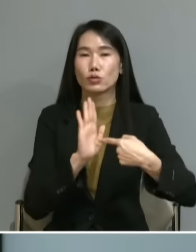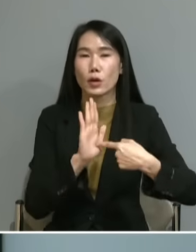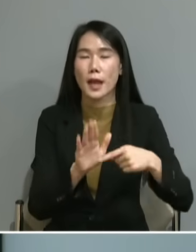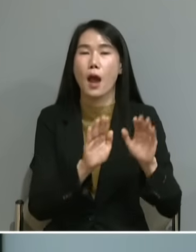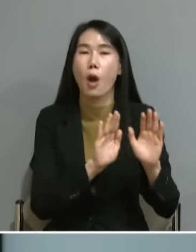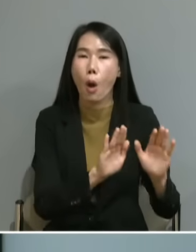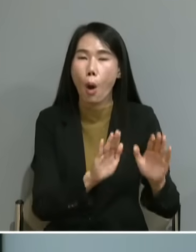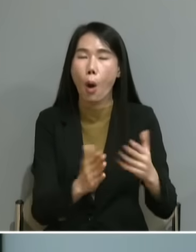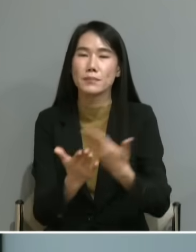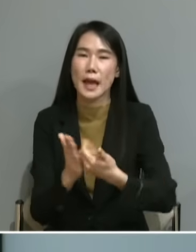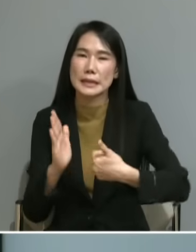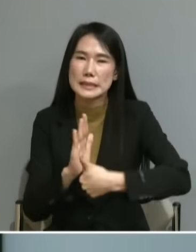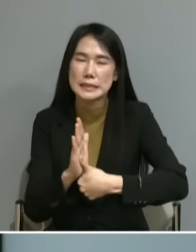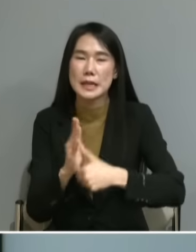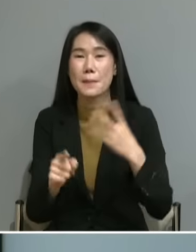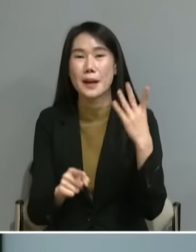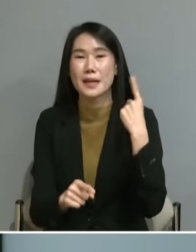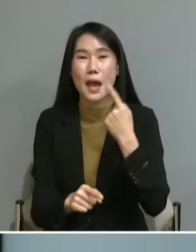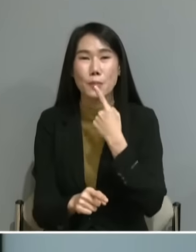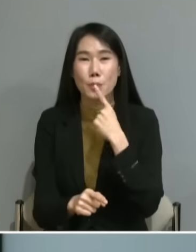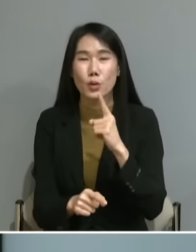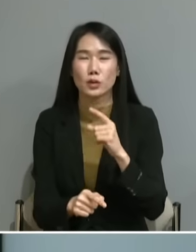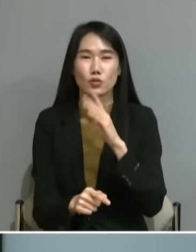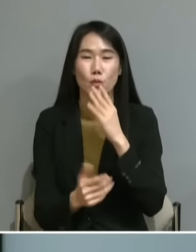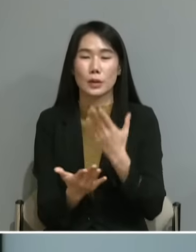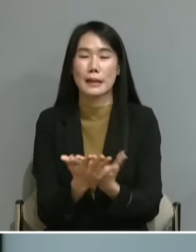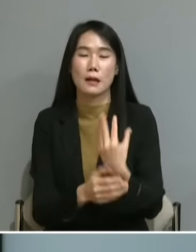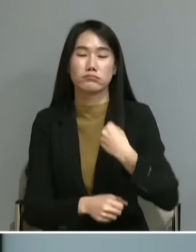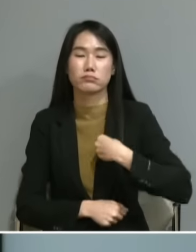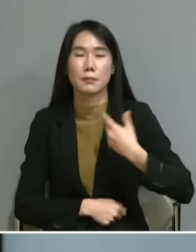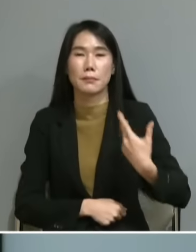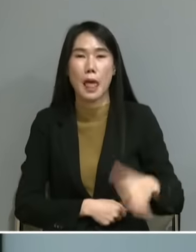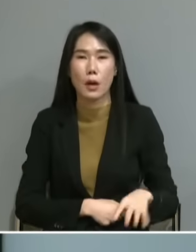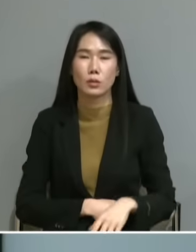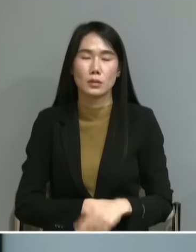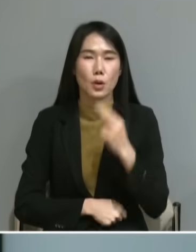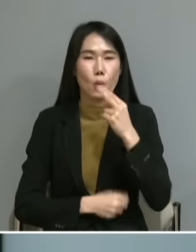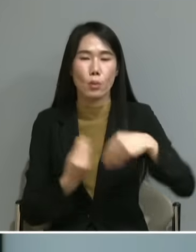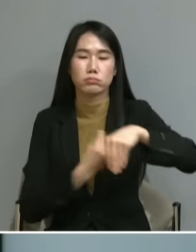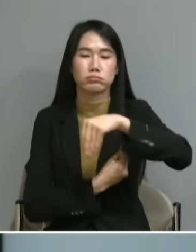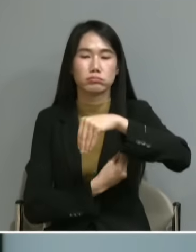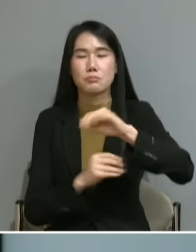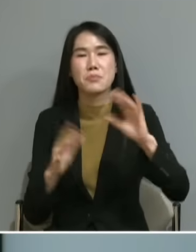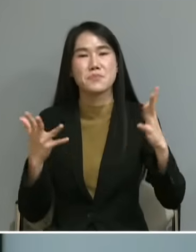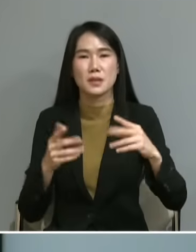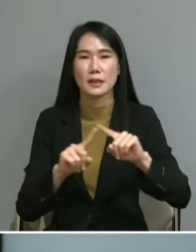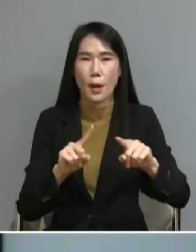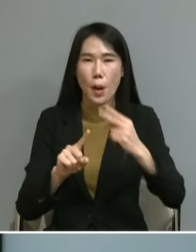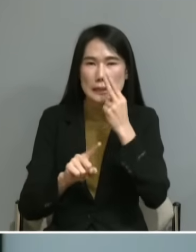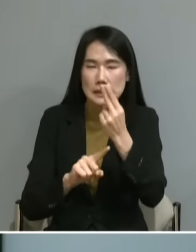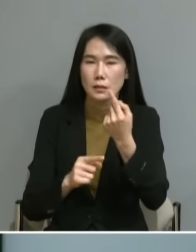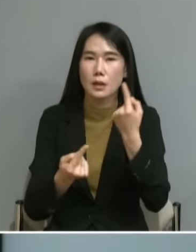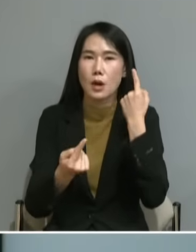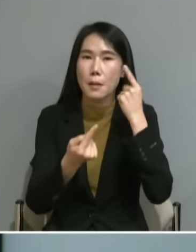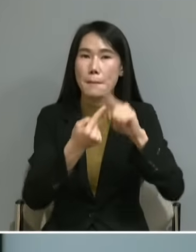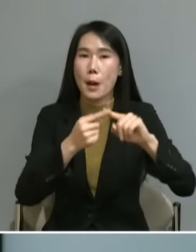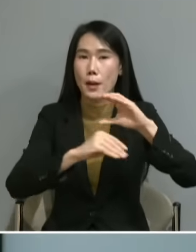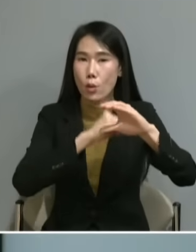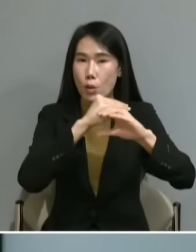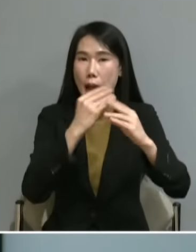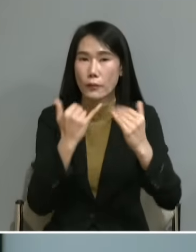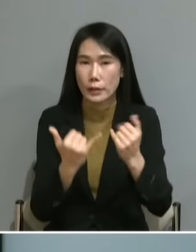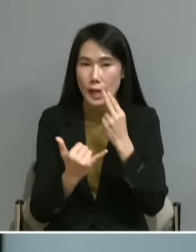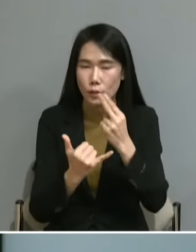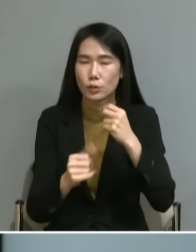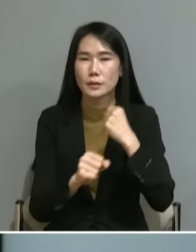การใช้หนี้สินเนี่ยนะครับเมื่อเงินเข้าไปอยู่ในกระเป๋าการออมมันก็หยุดหมุนแต่กลไกของเรายืนยันว่ามันจะต้องลงไปอยู่ในสิ่ง